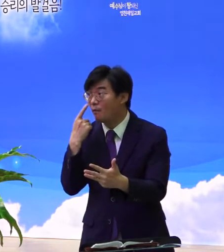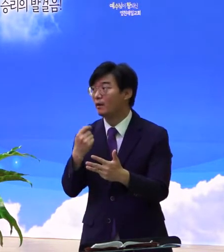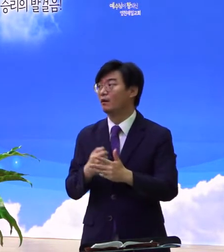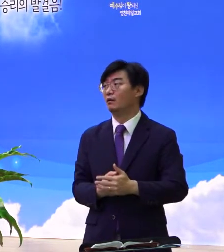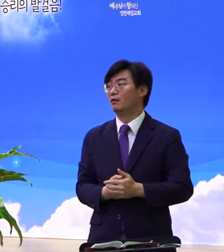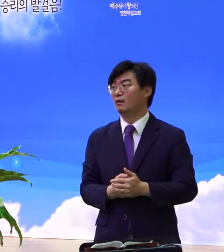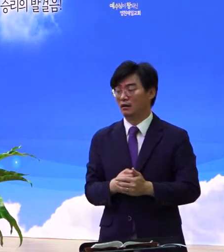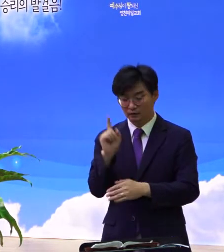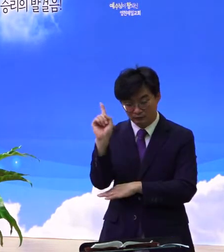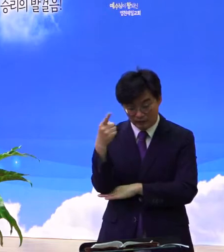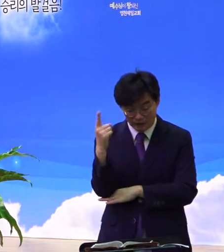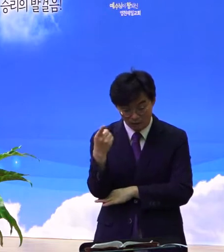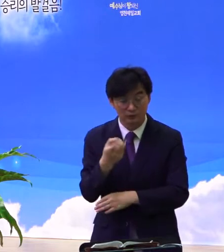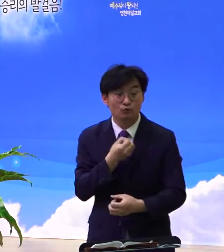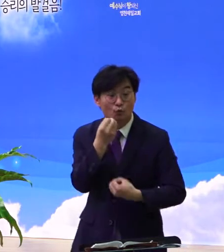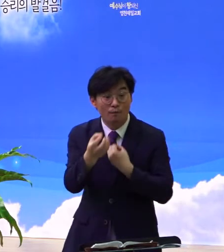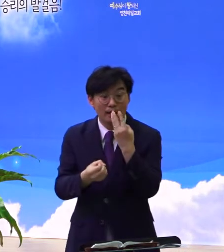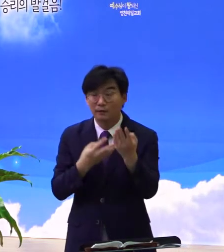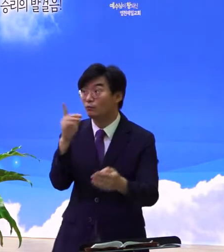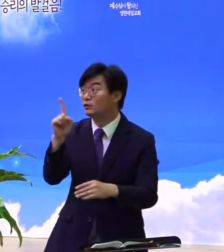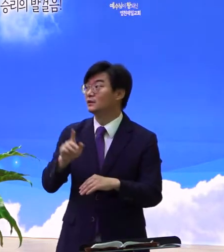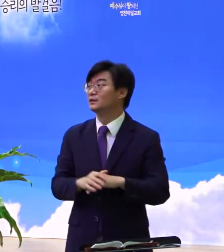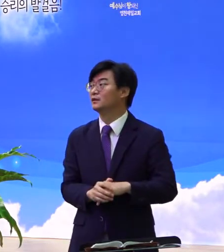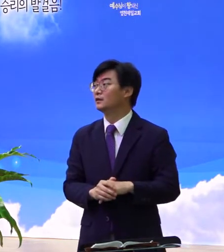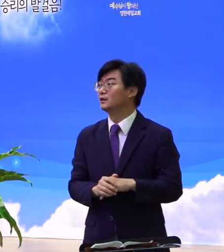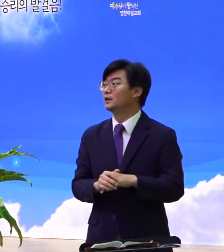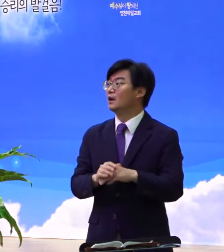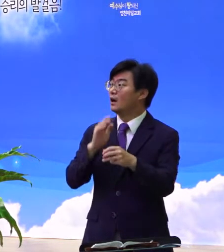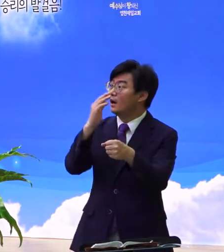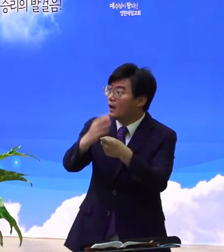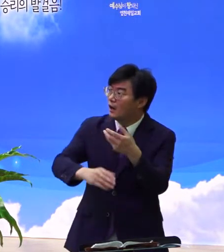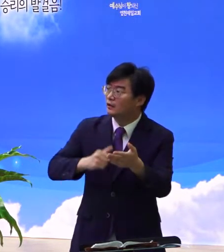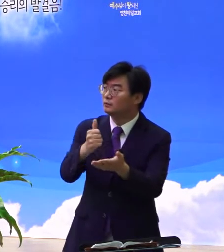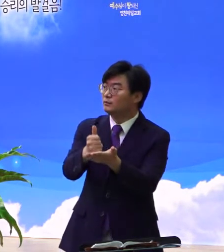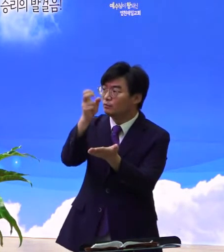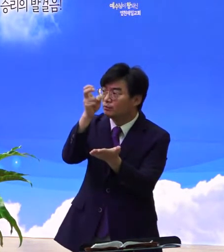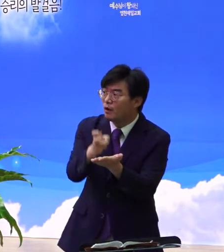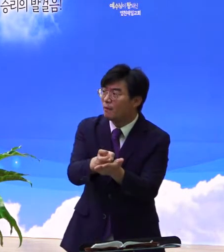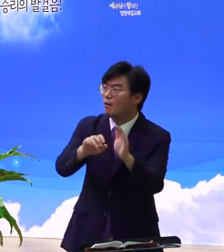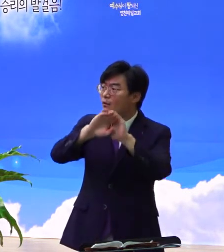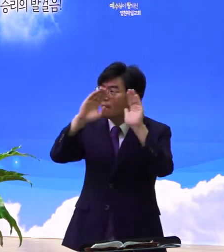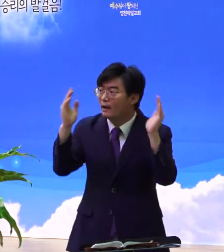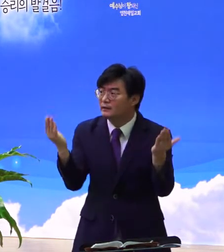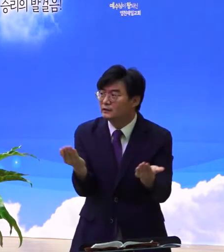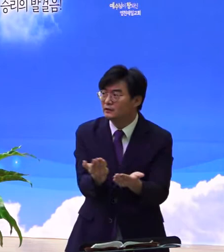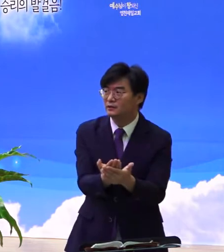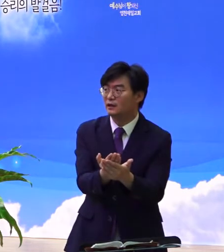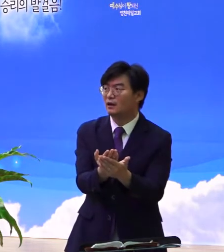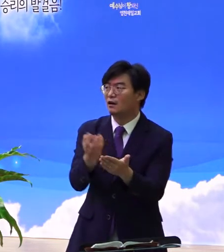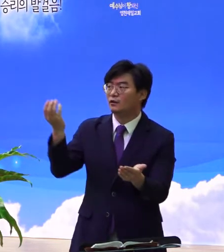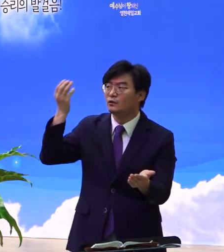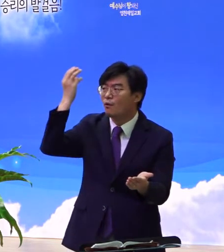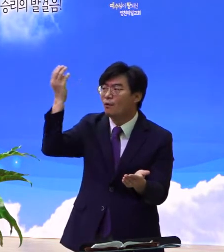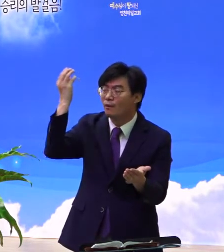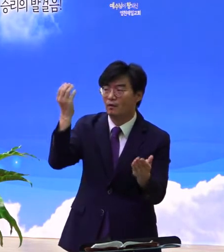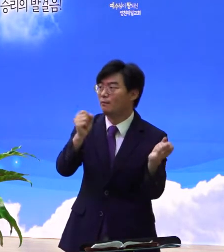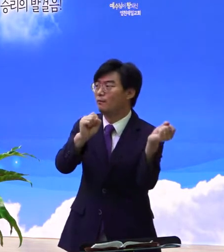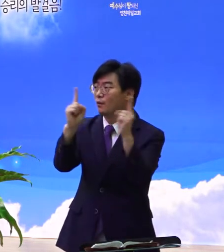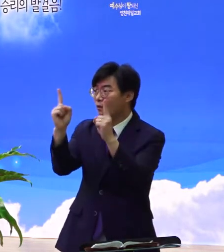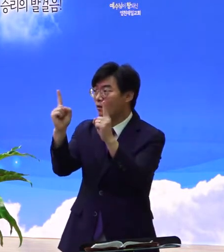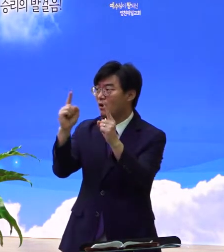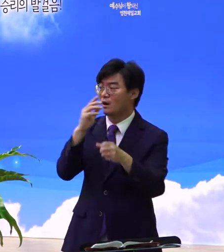7절과 8절을 다시 한번 읽어보겠습니다. 시작. 여호와의 율법은 완전하여 영혼을